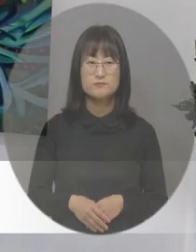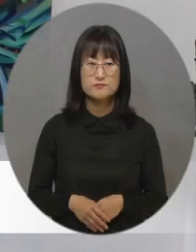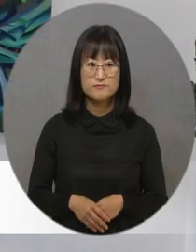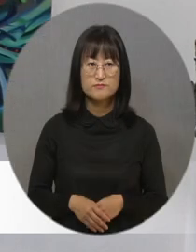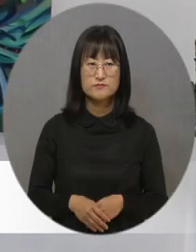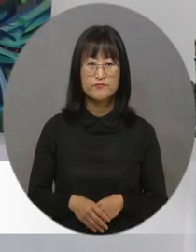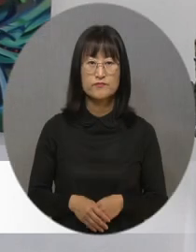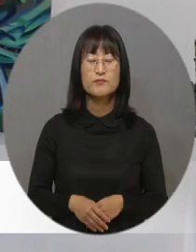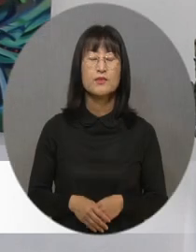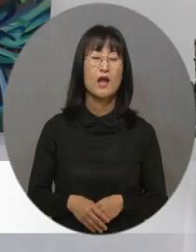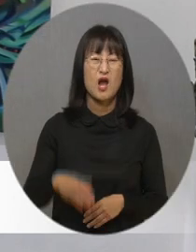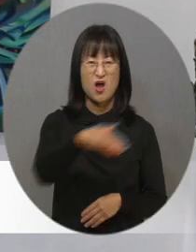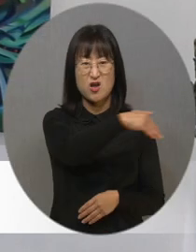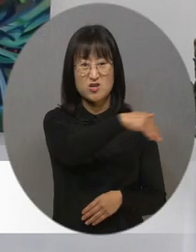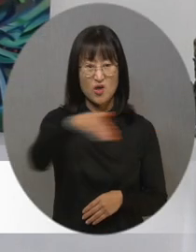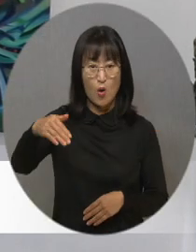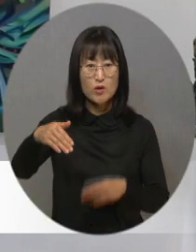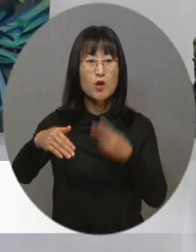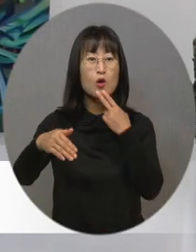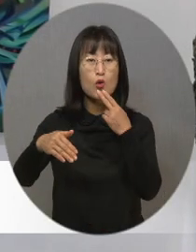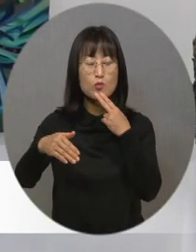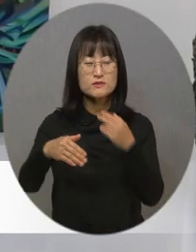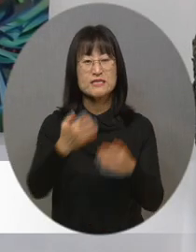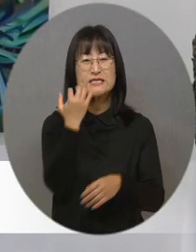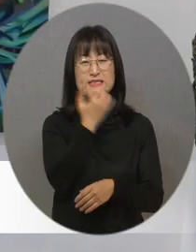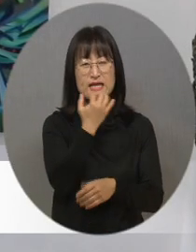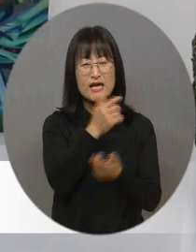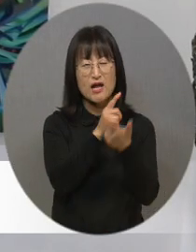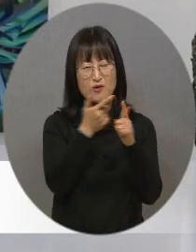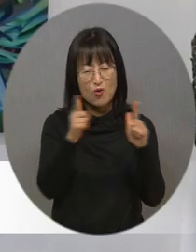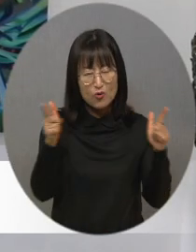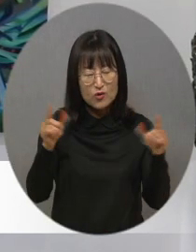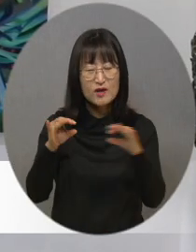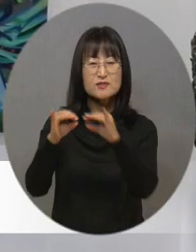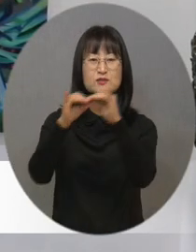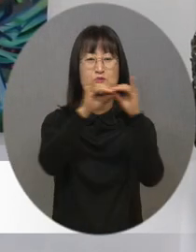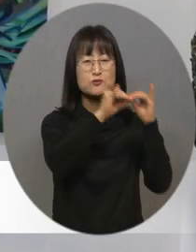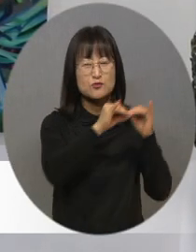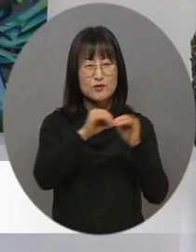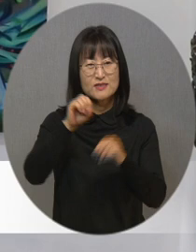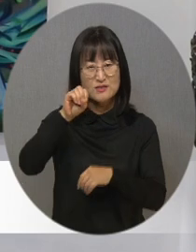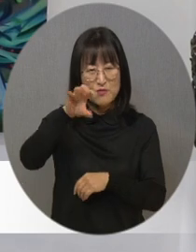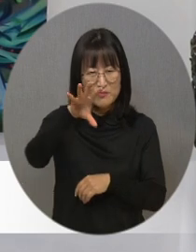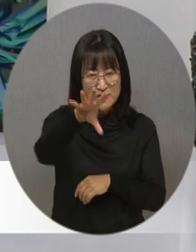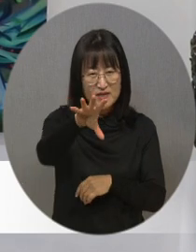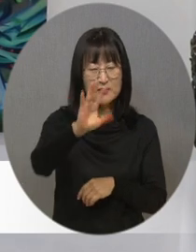경계를 구분하지 않고 다양한 색채가 조화롭게 어우러져 빛을 유발합니다.